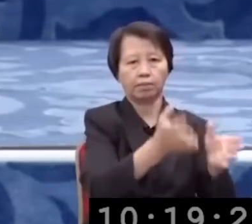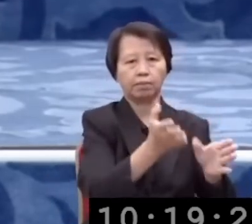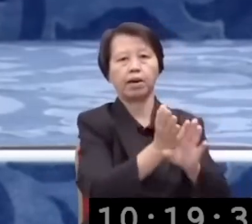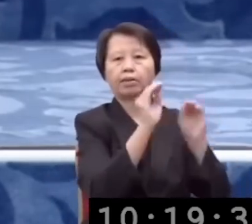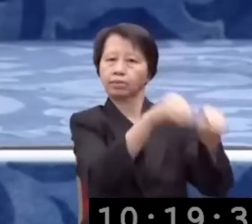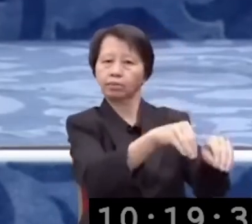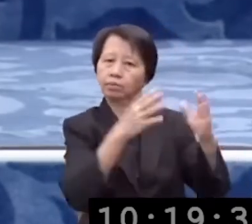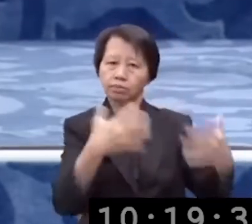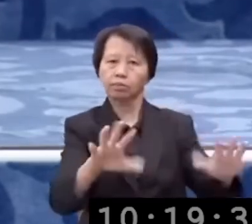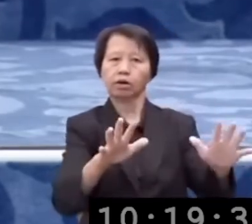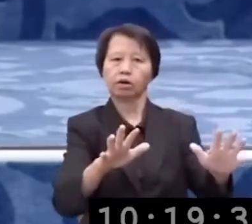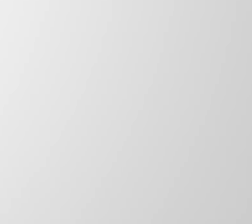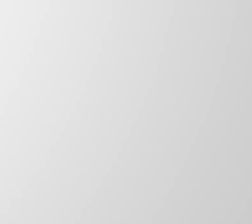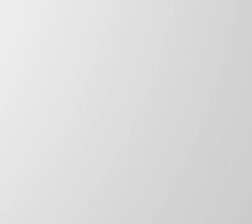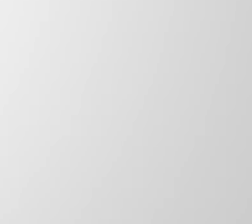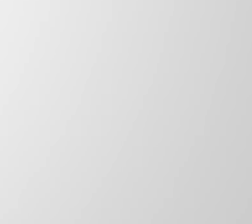perbankan kita makasih